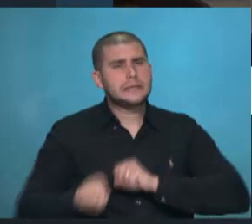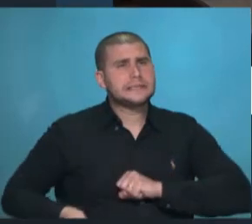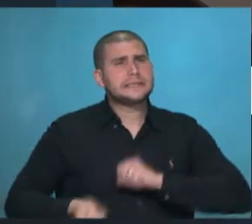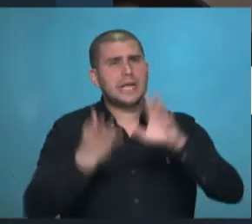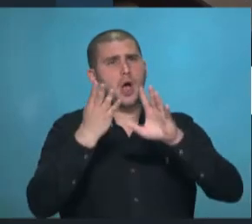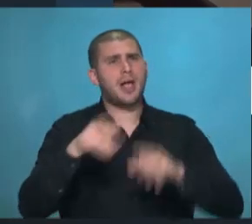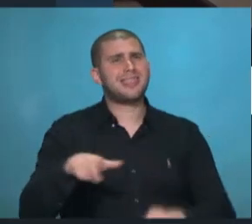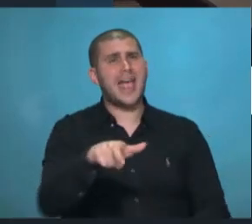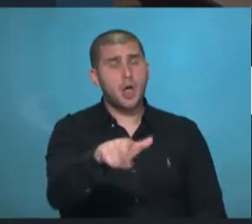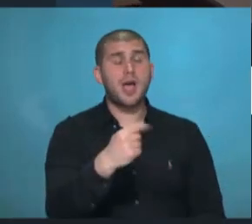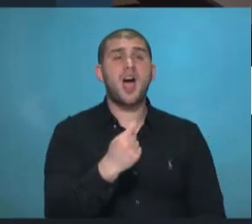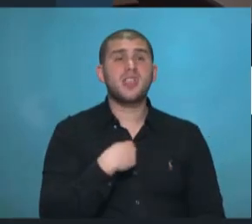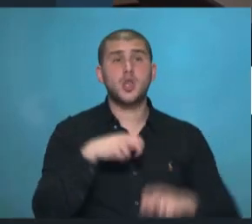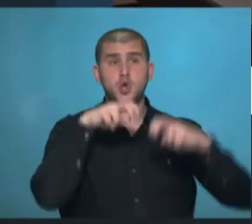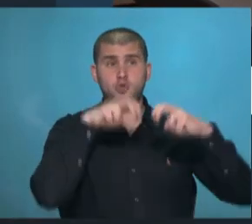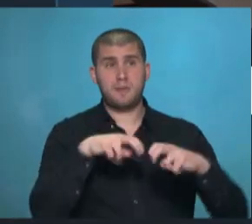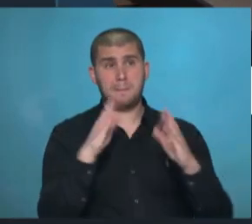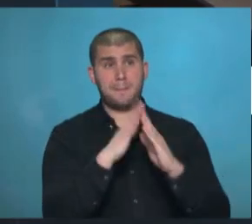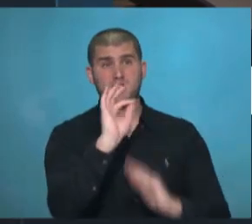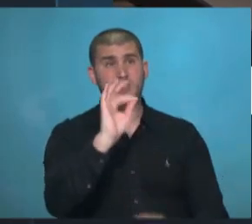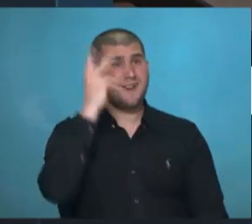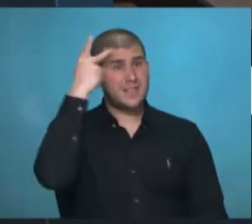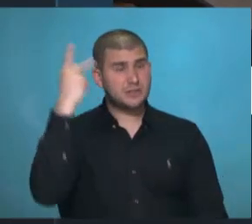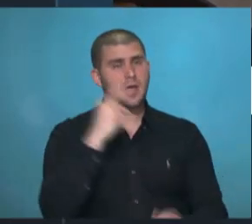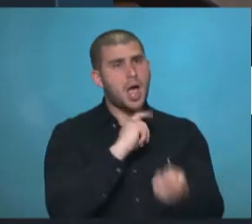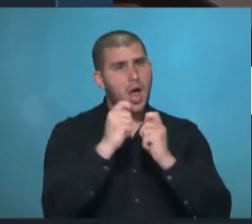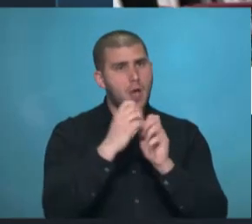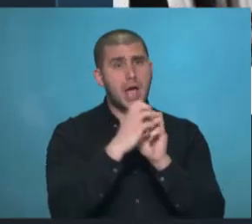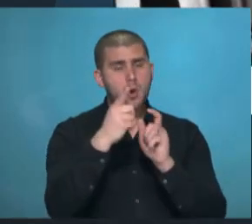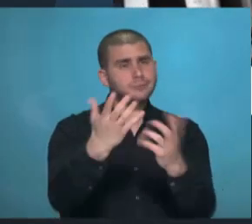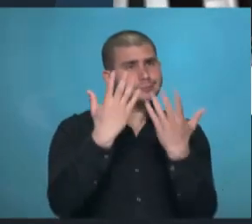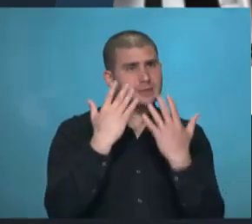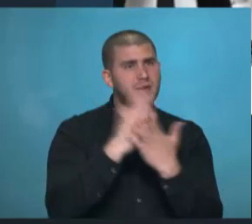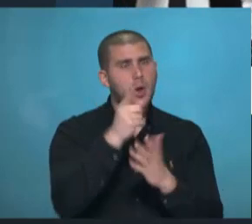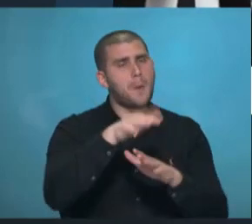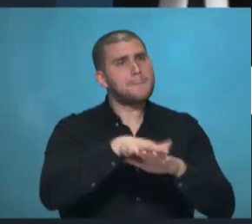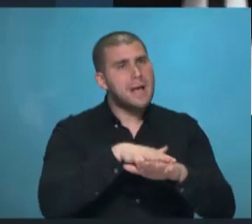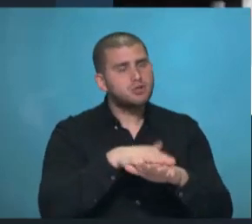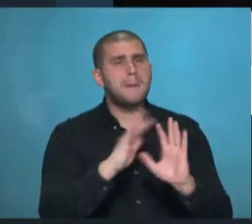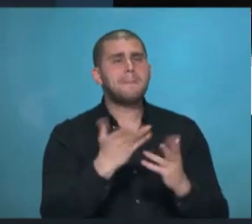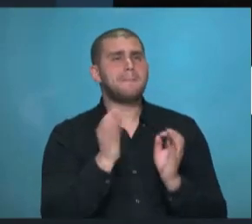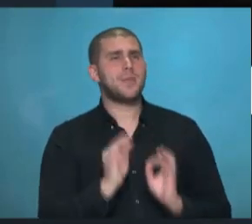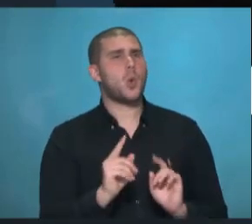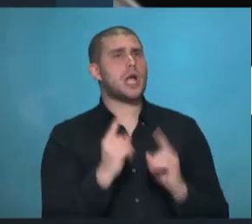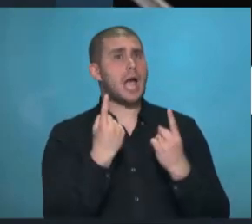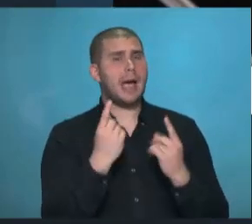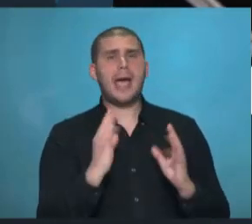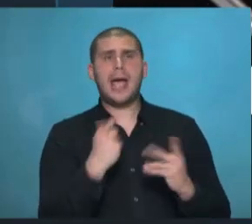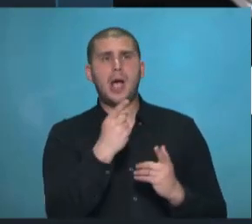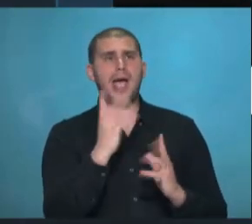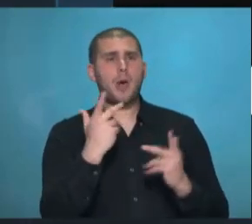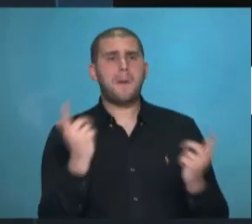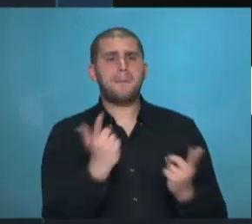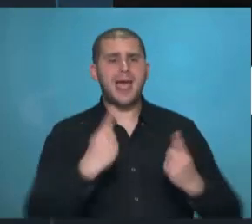לתעלה. אנחנו יושבים אצלו היום בבית לראיון ארוך, הוא מספר לנו כיצד הוא מרגיש, מה בדיוק קרה שם, היכן הוא בילה את